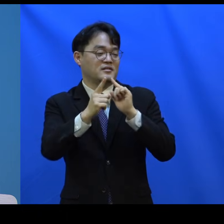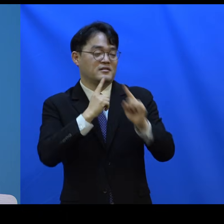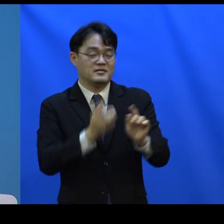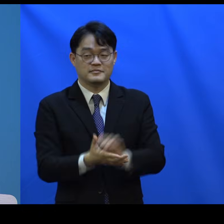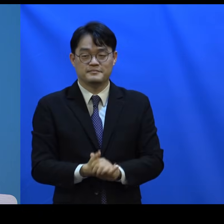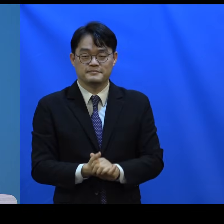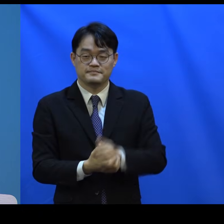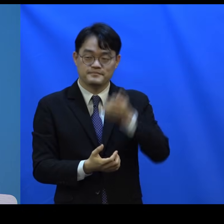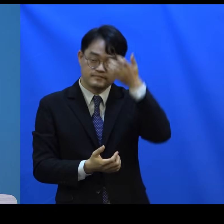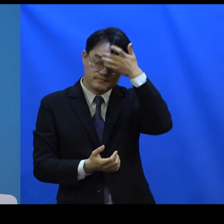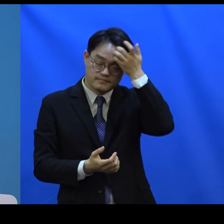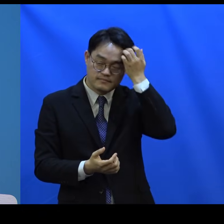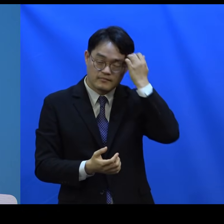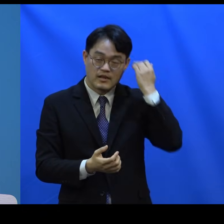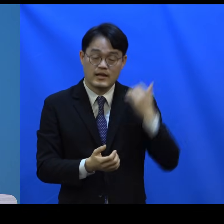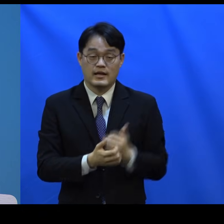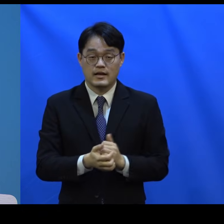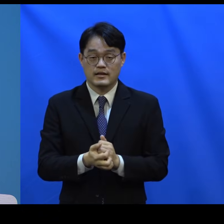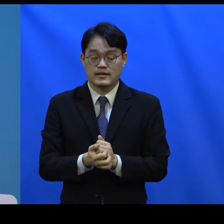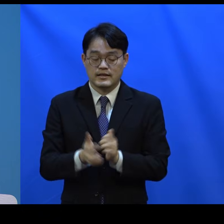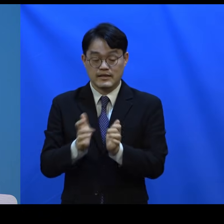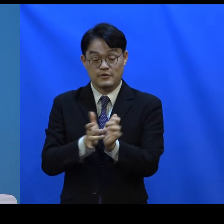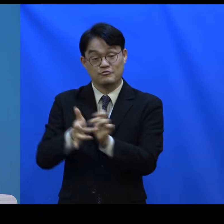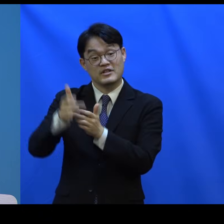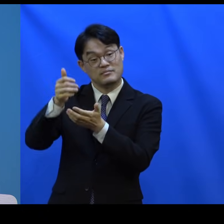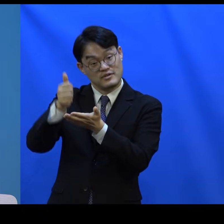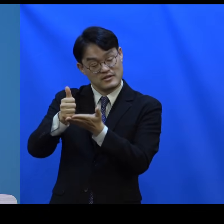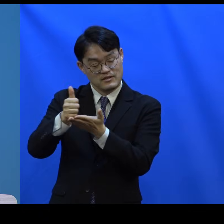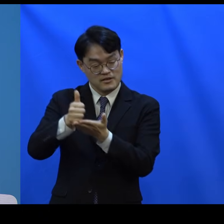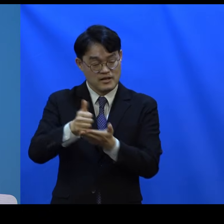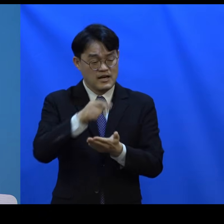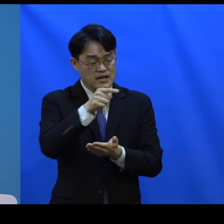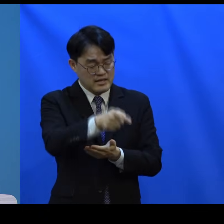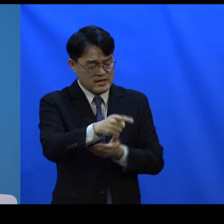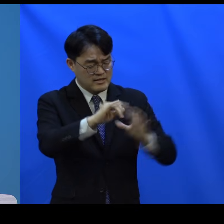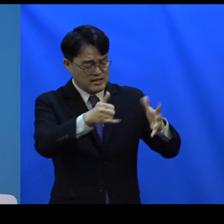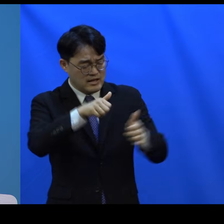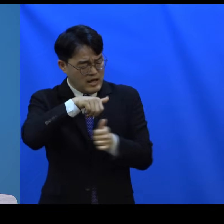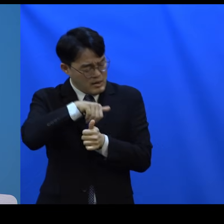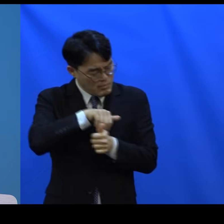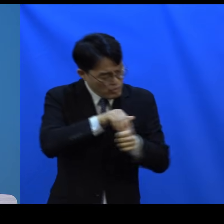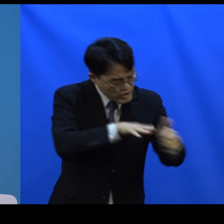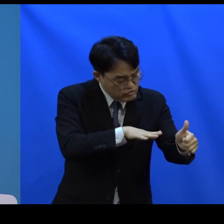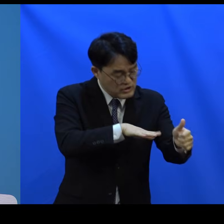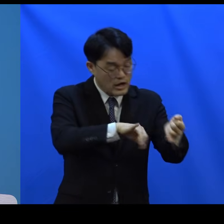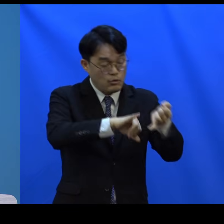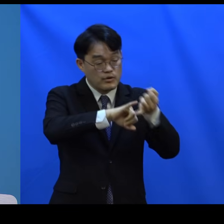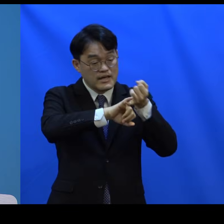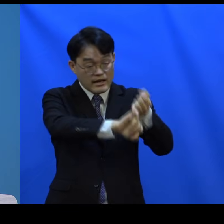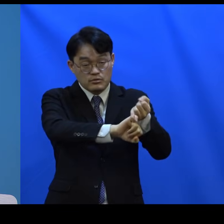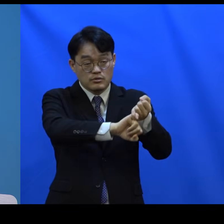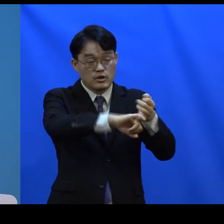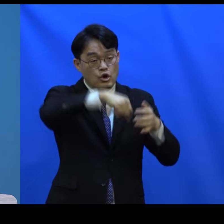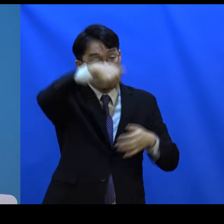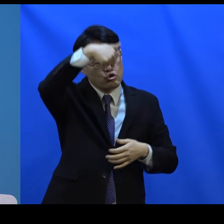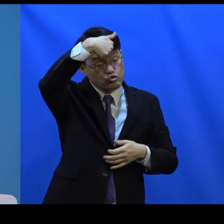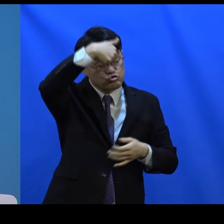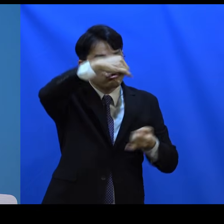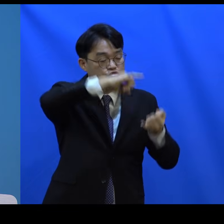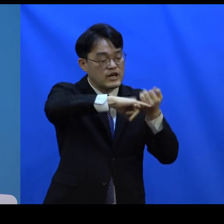예수 그리스도를 보내신다는 약속이 구약이잖아요. 그 구약이 예수 그리스도를 보낸 그분이 누구예요? 사랑의 절정이에요.